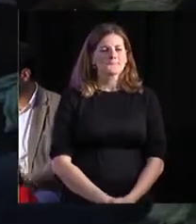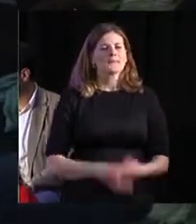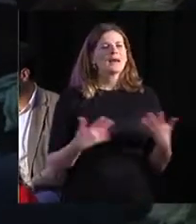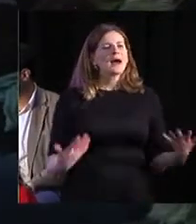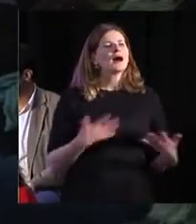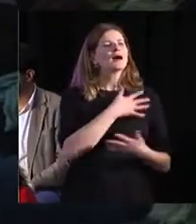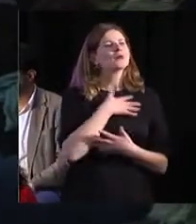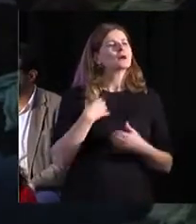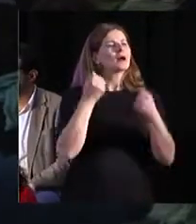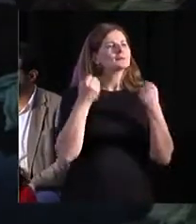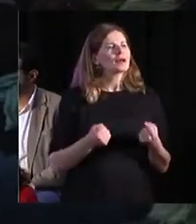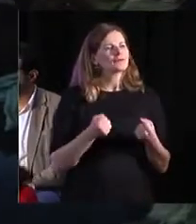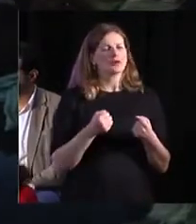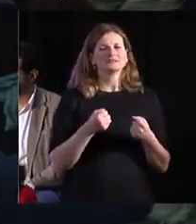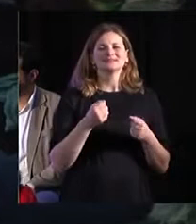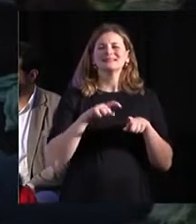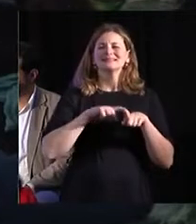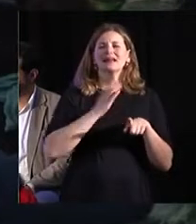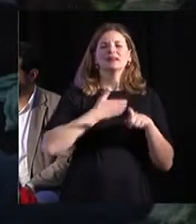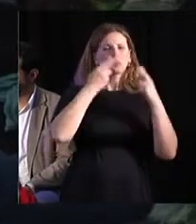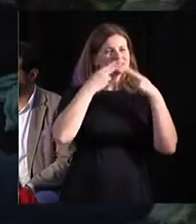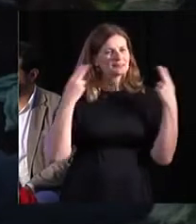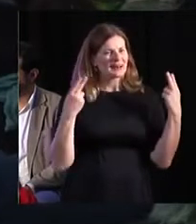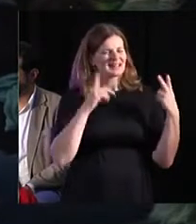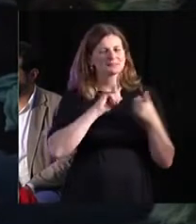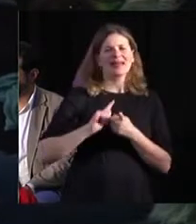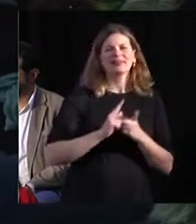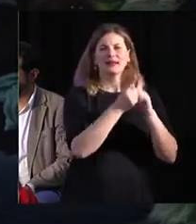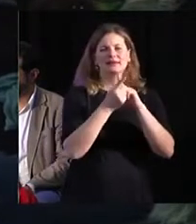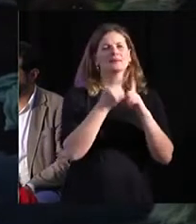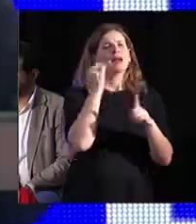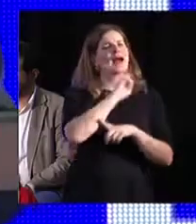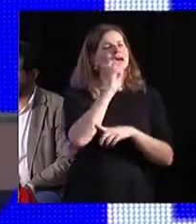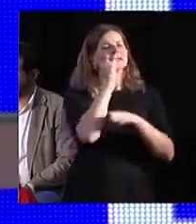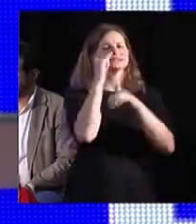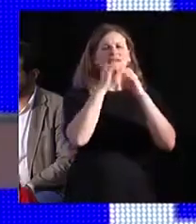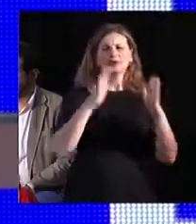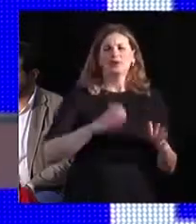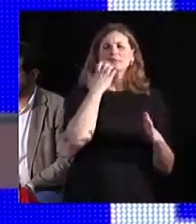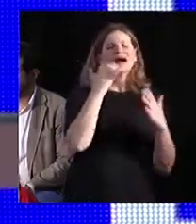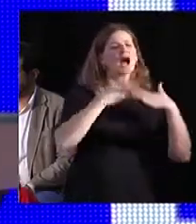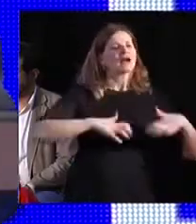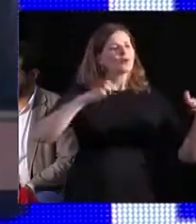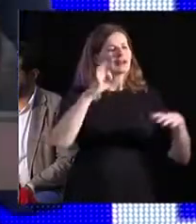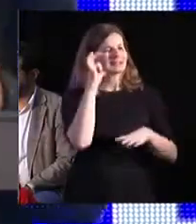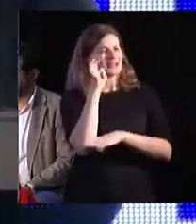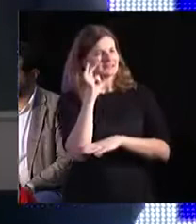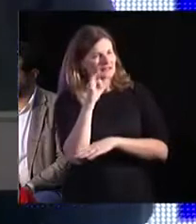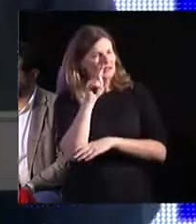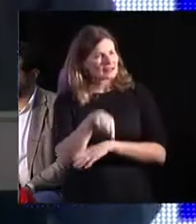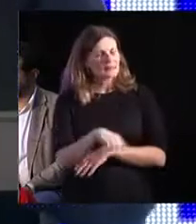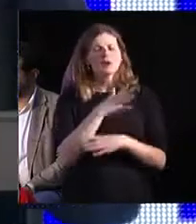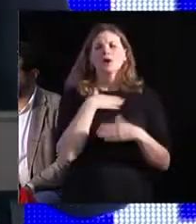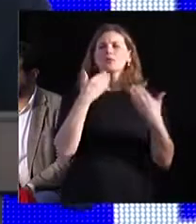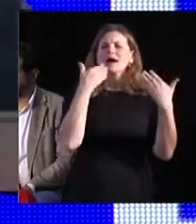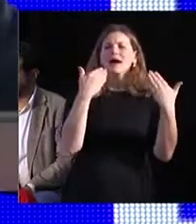volem portar la força d'aquest municipalisme, del canvi, a les institucions de l'Estat, al Congrés, al Senat. I per això vull agrair